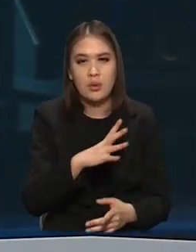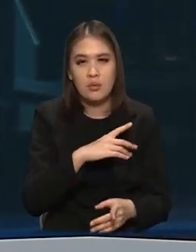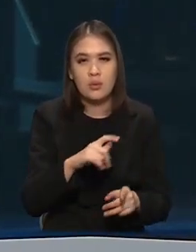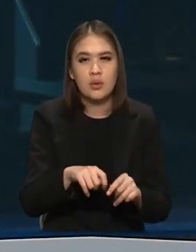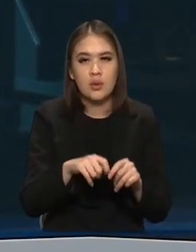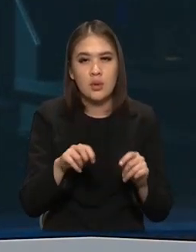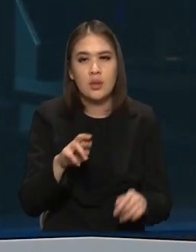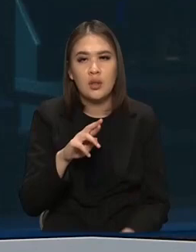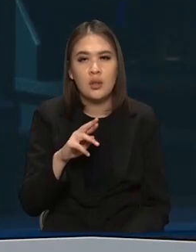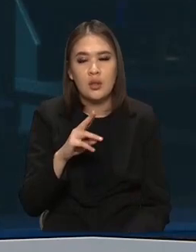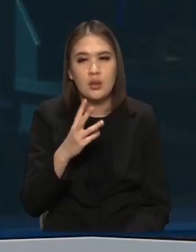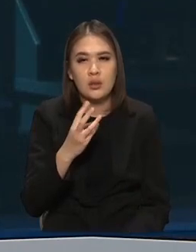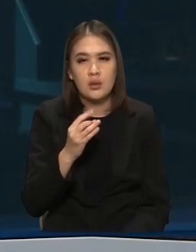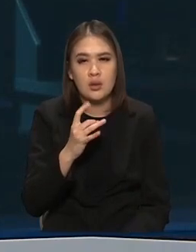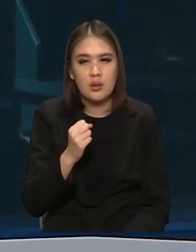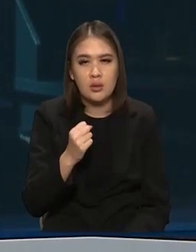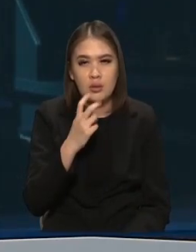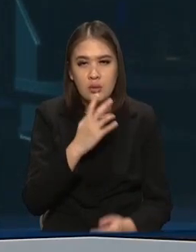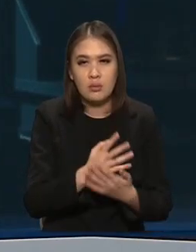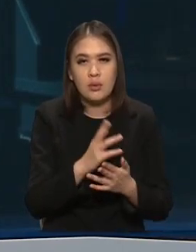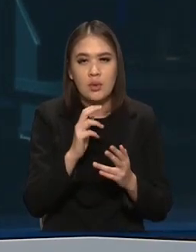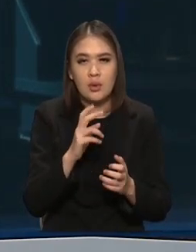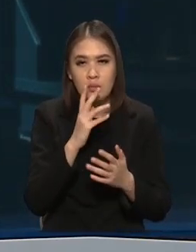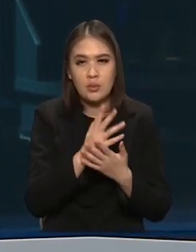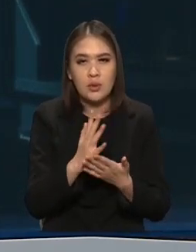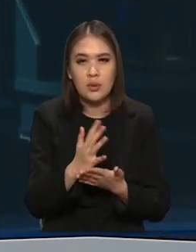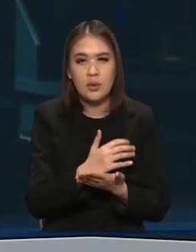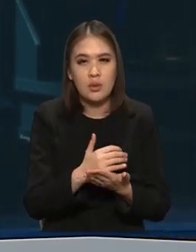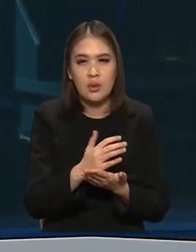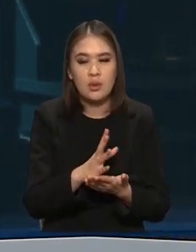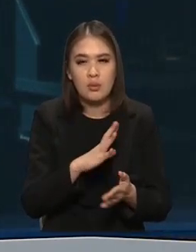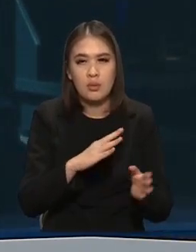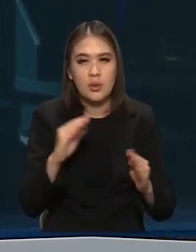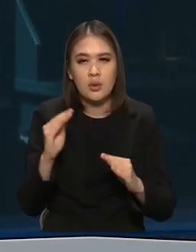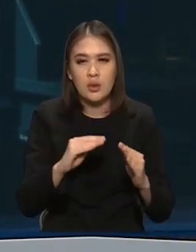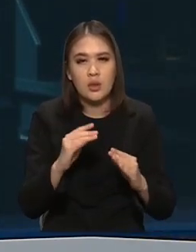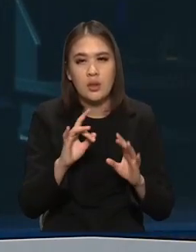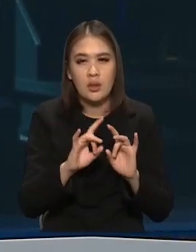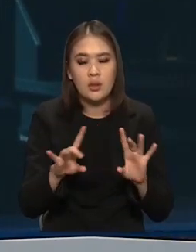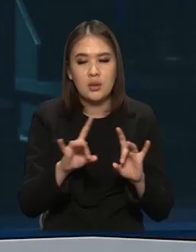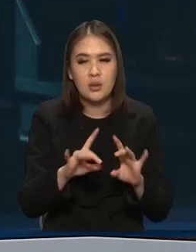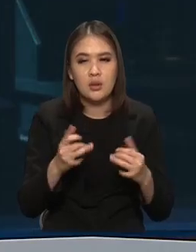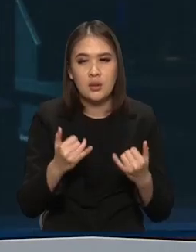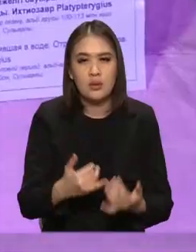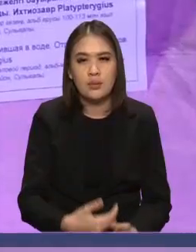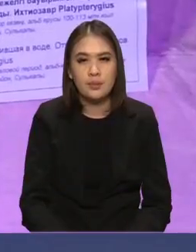воссоздали скелет ящера. Как выглядит экспонат, который собирали буквально по крупицам, расскажут мои коллеги.